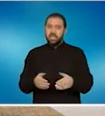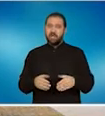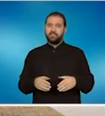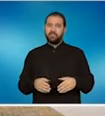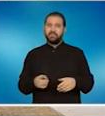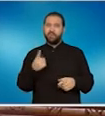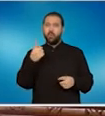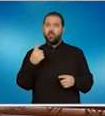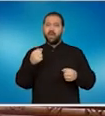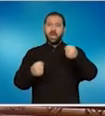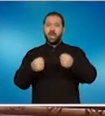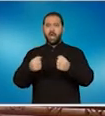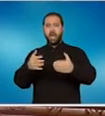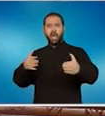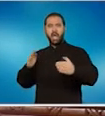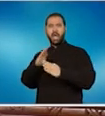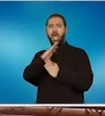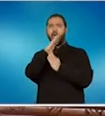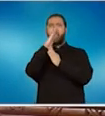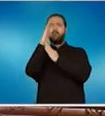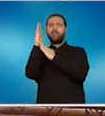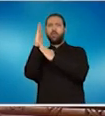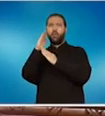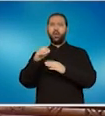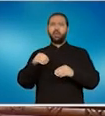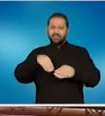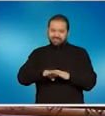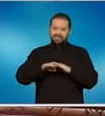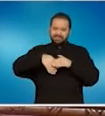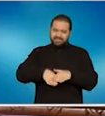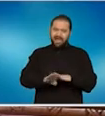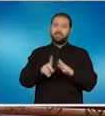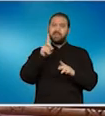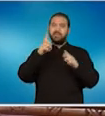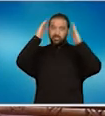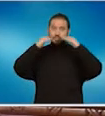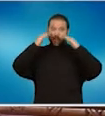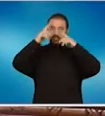un camion și mai bine, din acela mare, 8 metri cub săpați